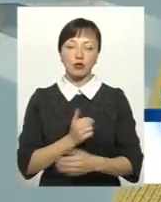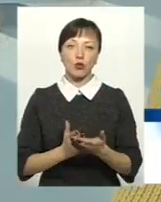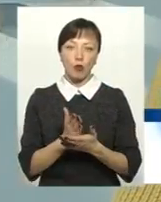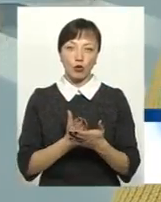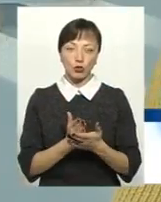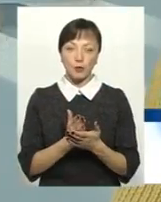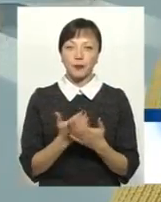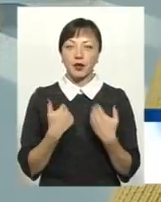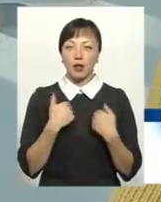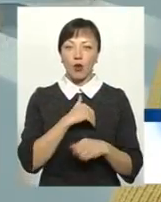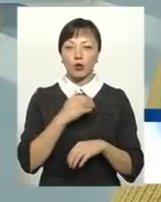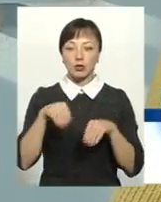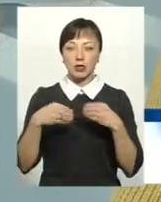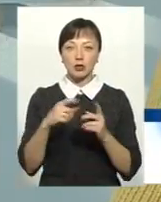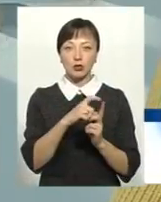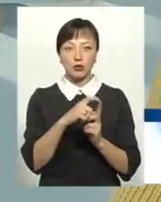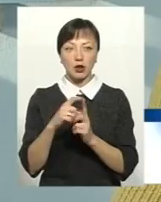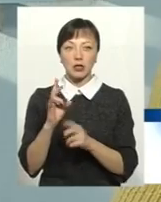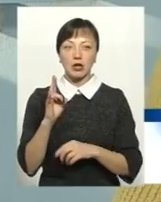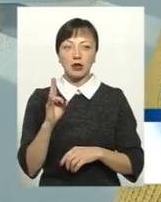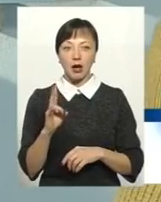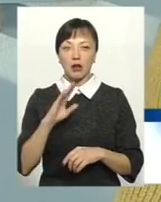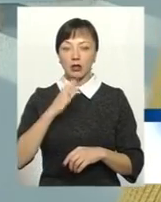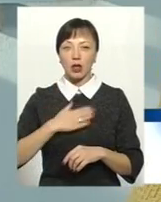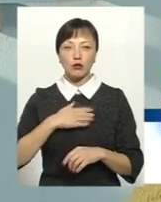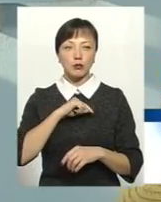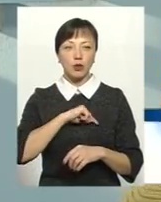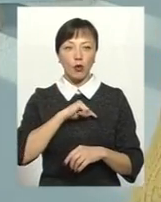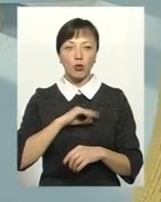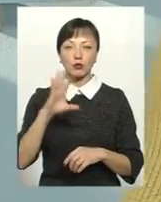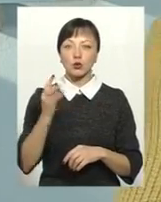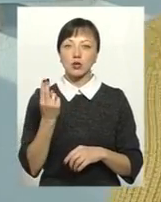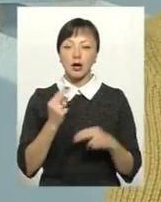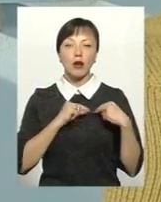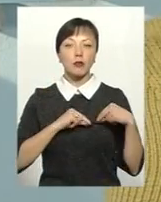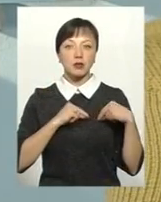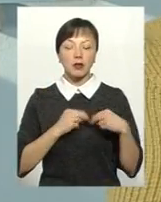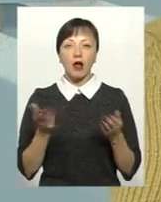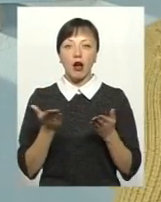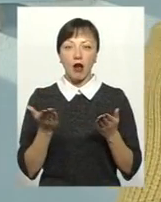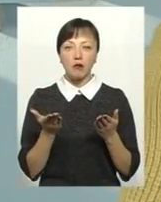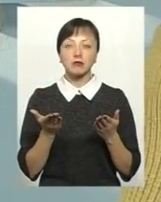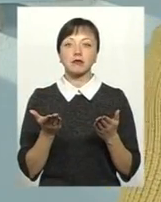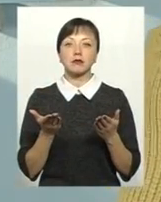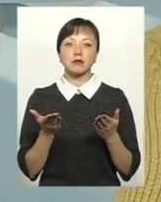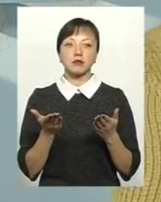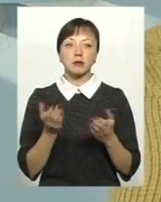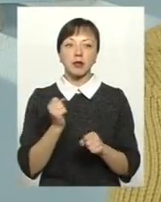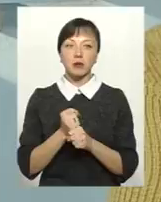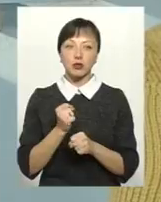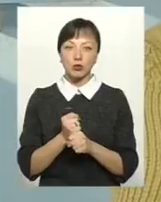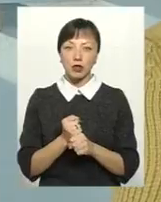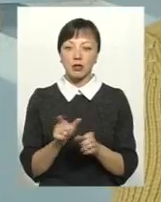послуг. Я хочу надати слово Наталії, нашому психологу і соціальному працівнику, яка безпосередньо працювала